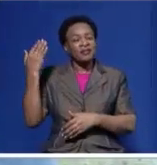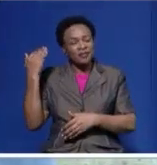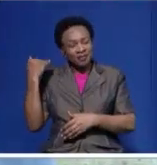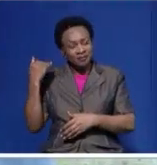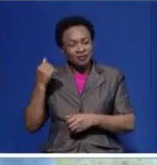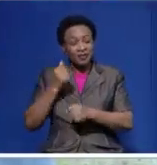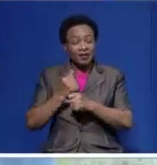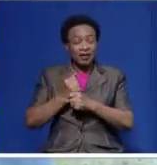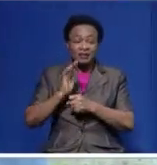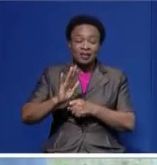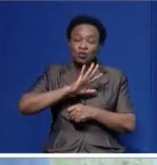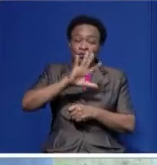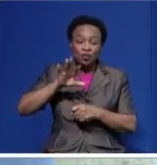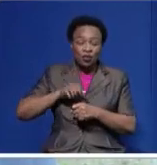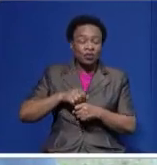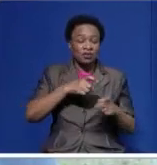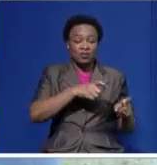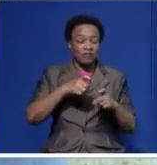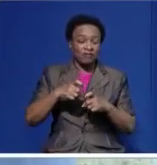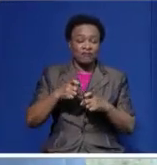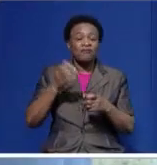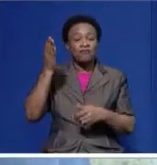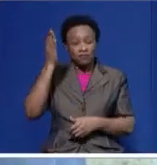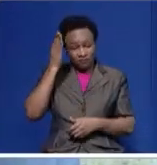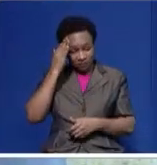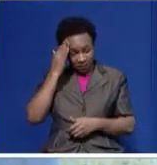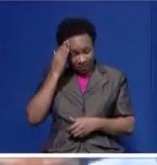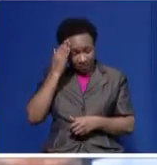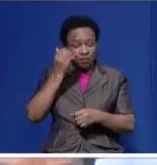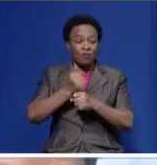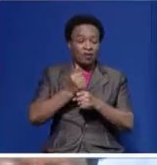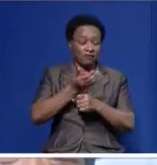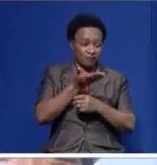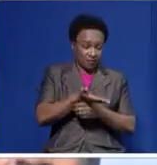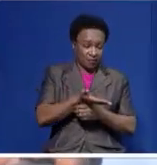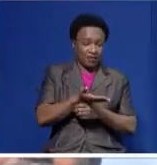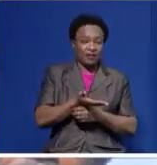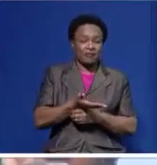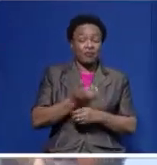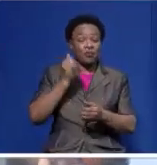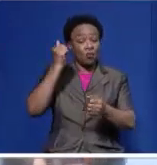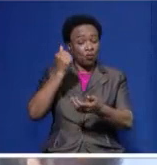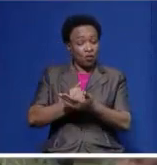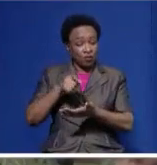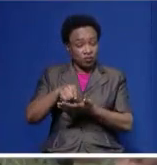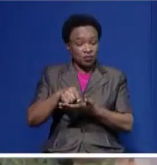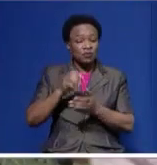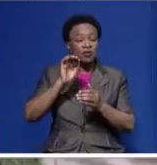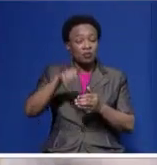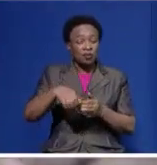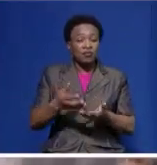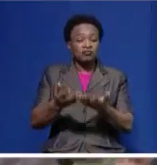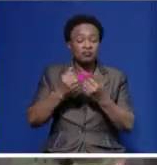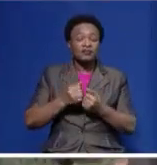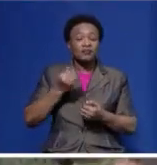na kazi zao zote wavuvi wanafanyia hapa. Uamuzi huo wa mkoa utawezesha wananchi wa Kendwa na vijiji vya